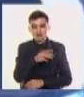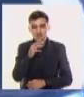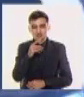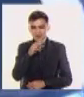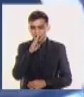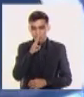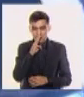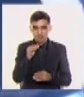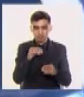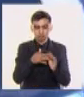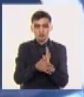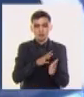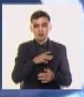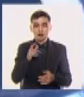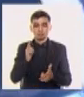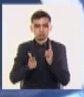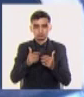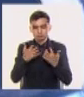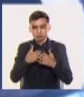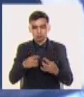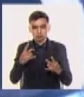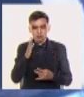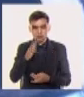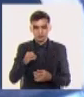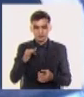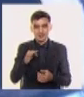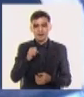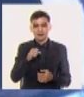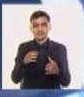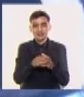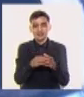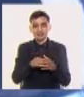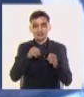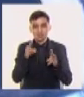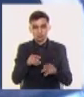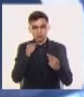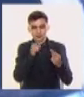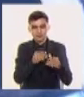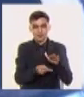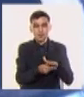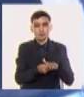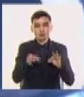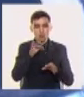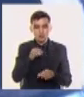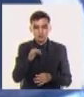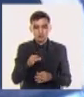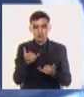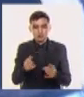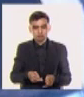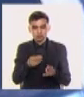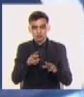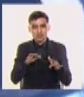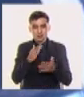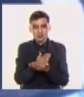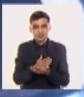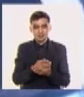насколько эффективно потратили эти деньги теперь выясняет агентство по противодействию коррупции уже заведения уголовные дела в